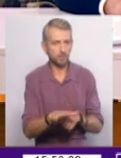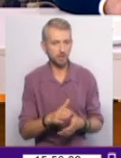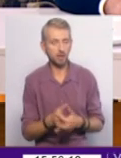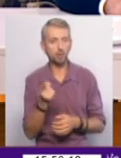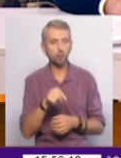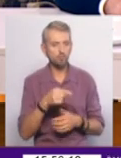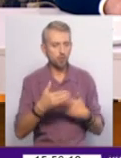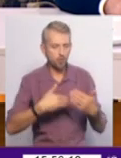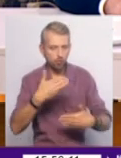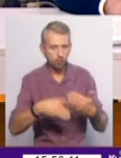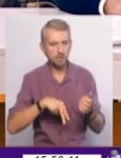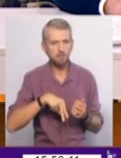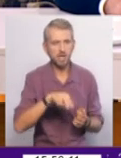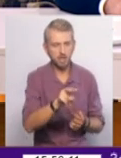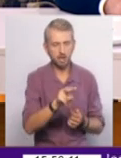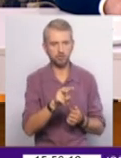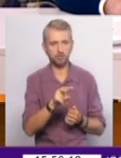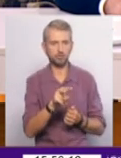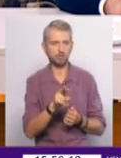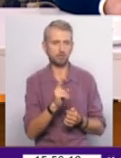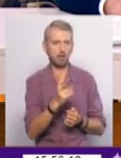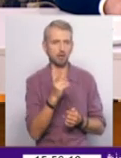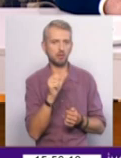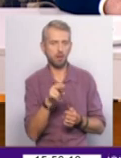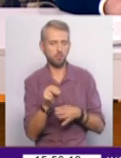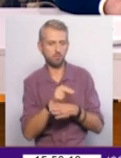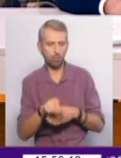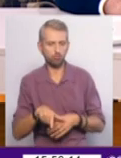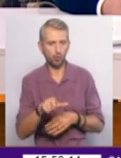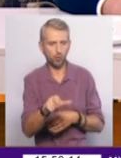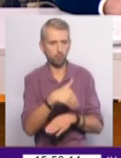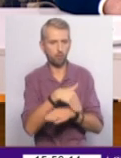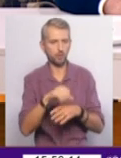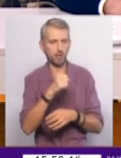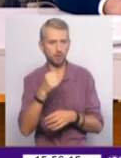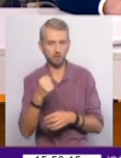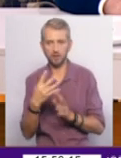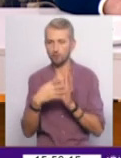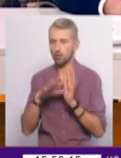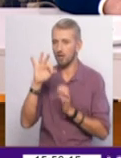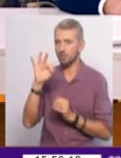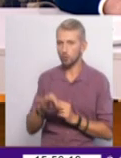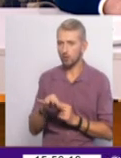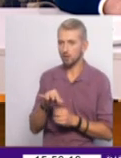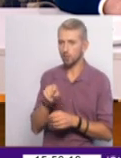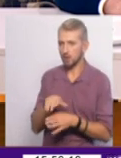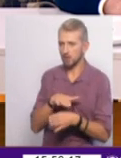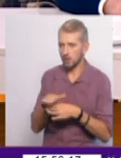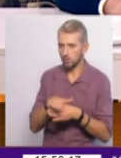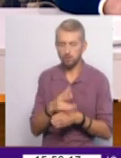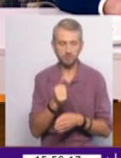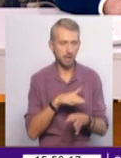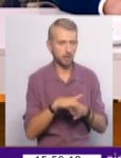вони рухаються паралельно капітальному ремонту дороги по вулиці. Тобто 95% вони реалізовані, вони